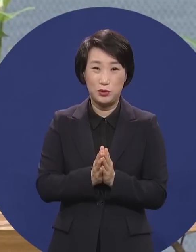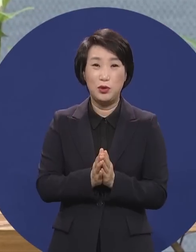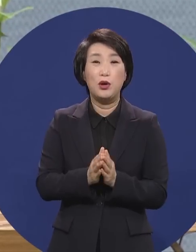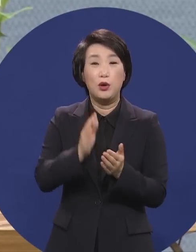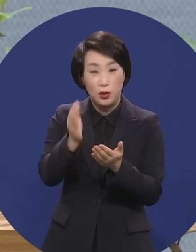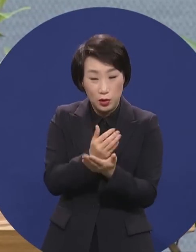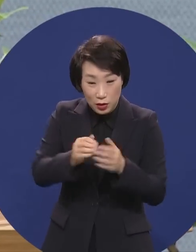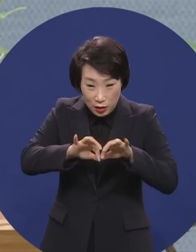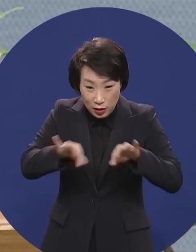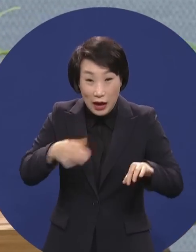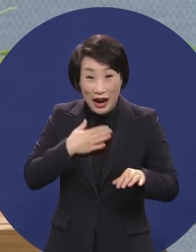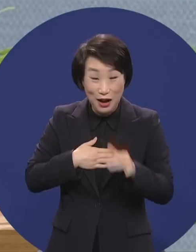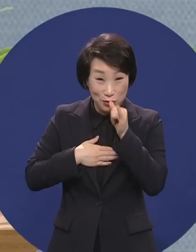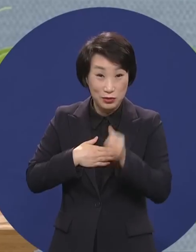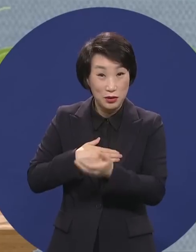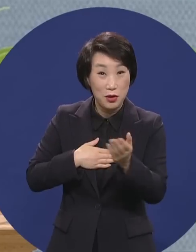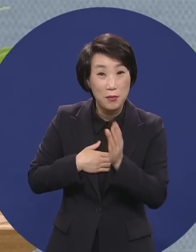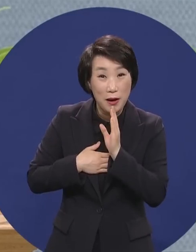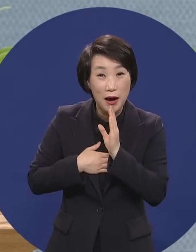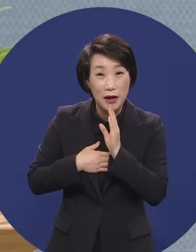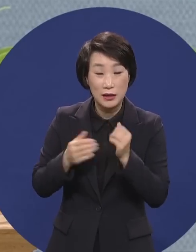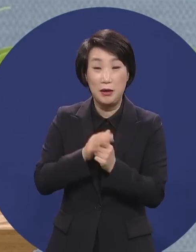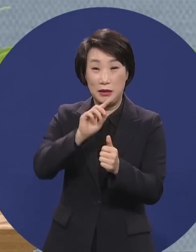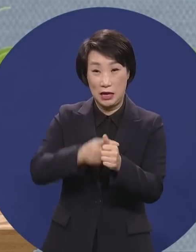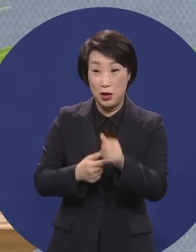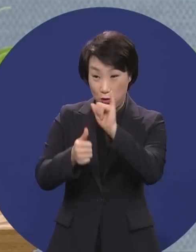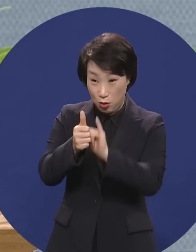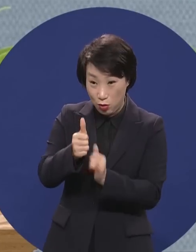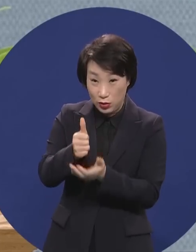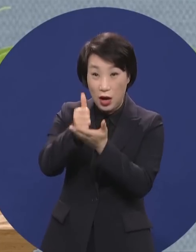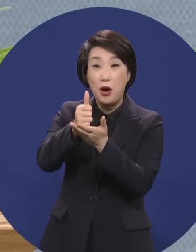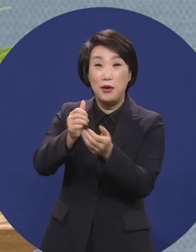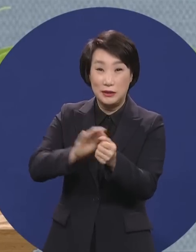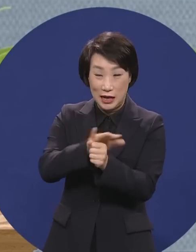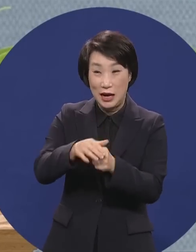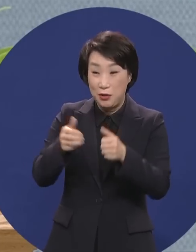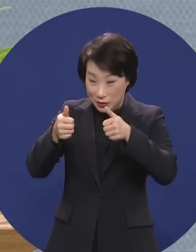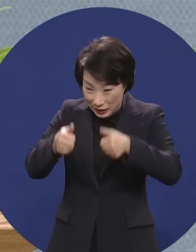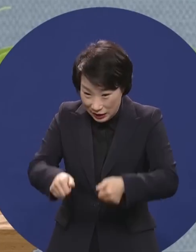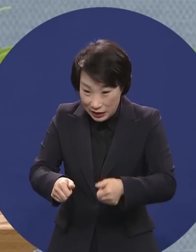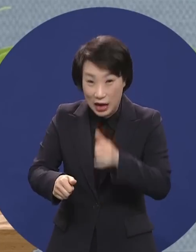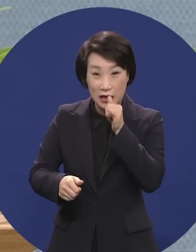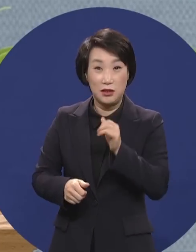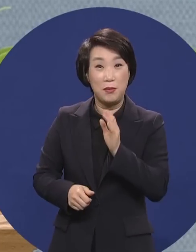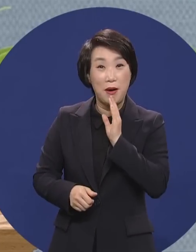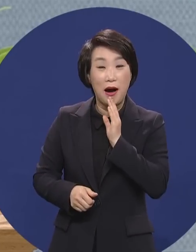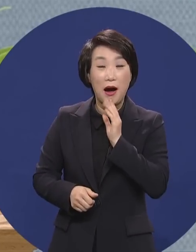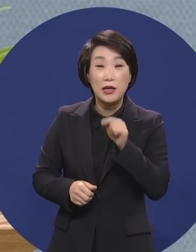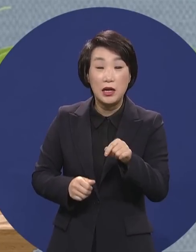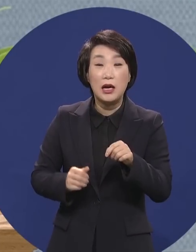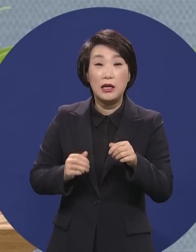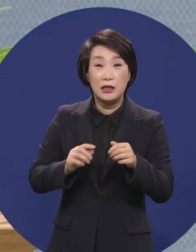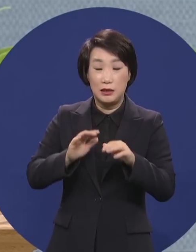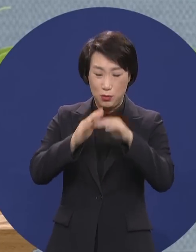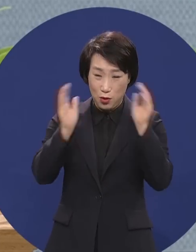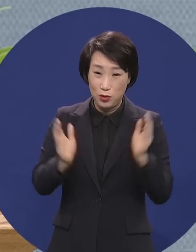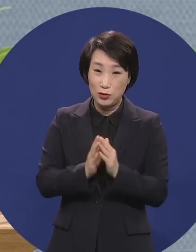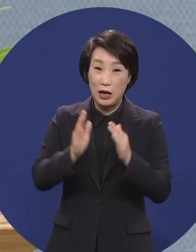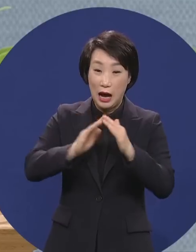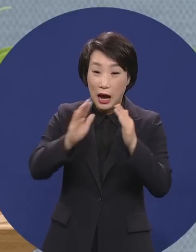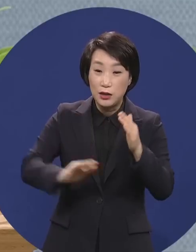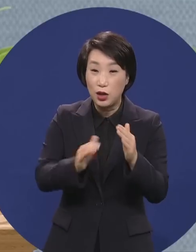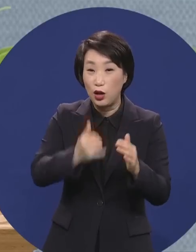구분할 수 있고 그래서 공경하고 사랑하고 인사하고 이런 것들은 다 가정윤리,